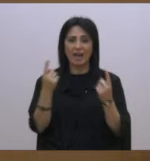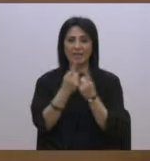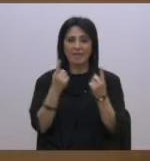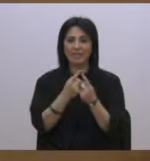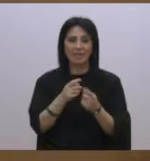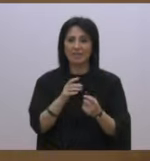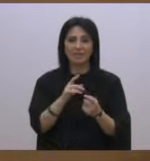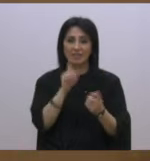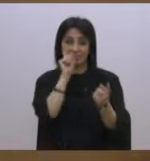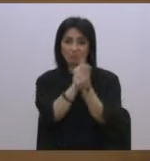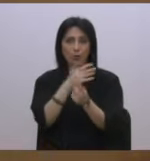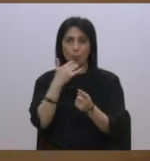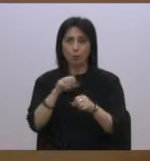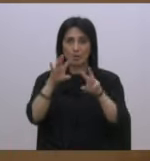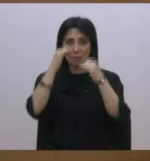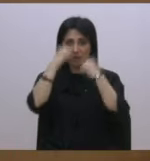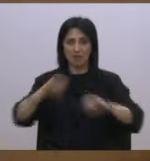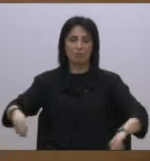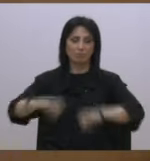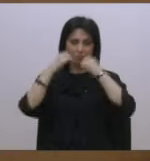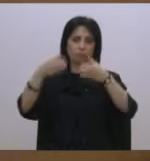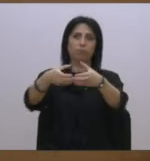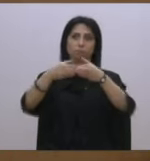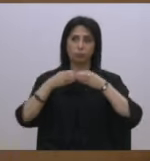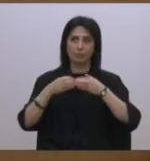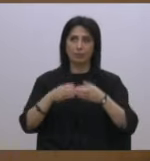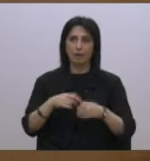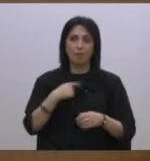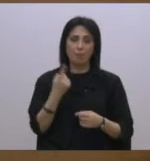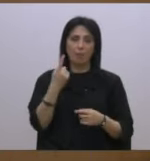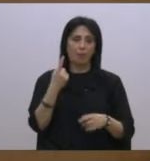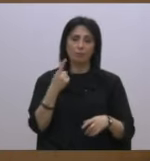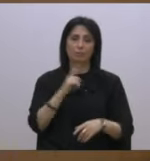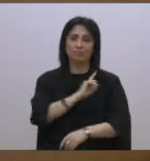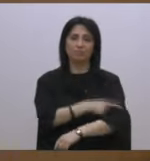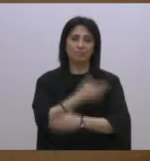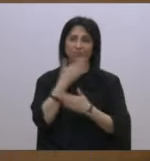არ მოდია ხოლმე ხა სპეცნაზი იყო და ბოდიში ვერ გაუკლავდი